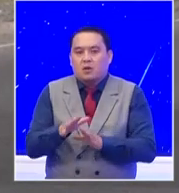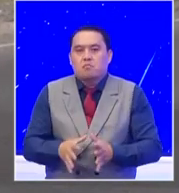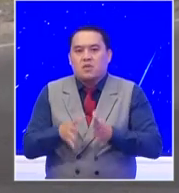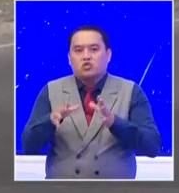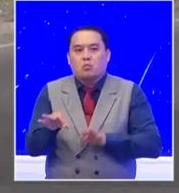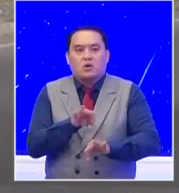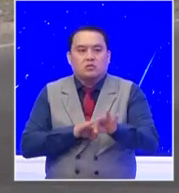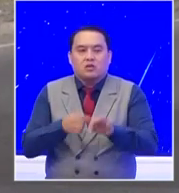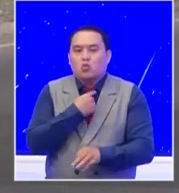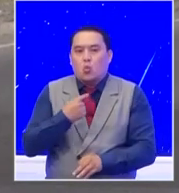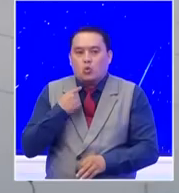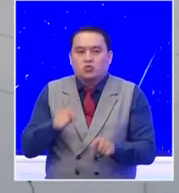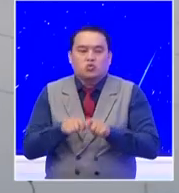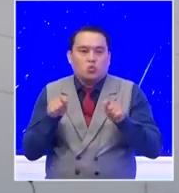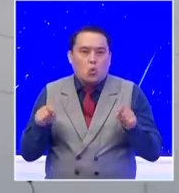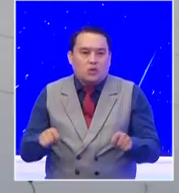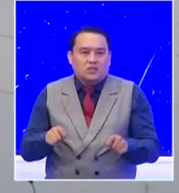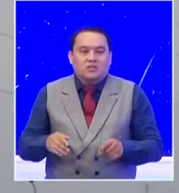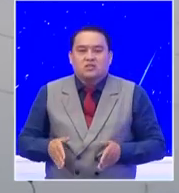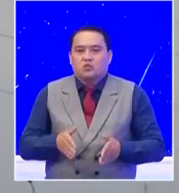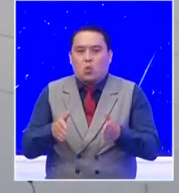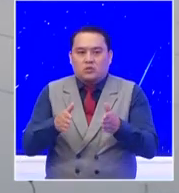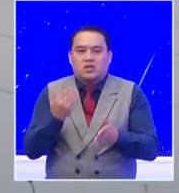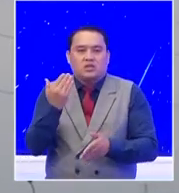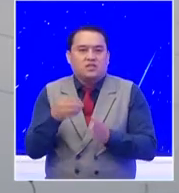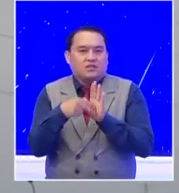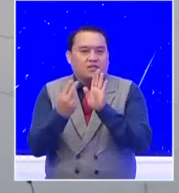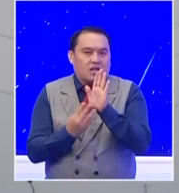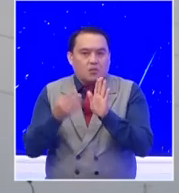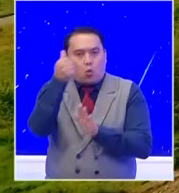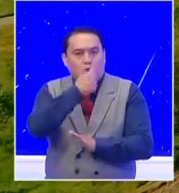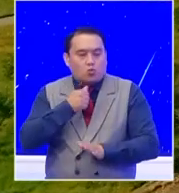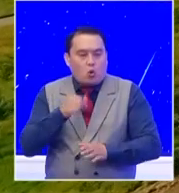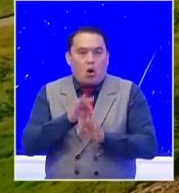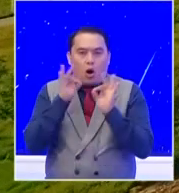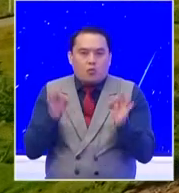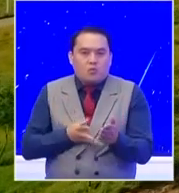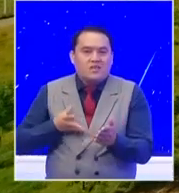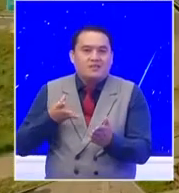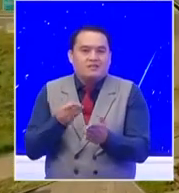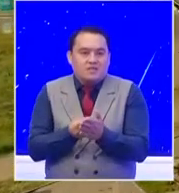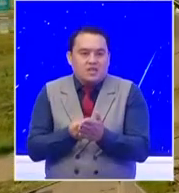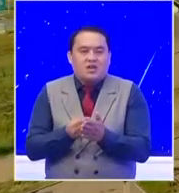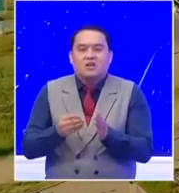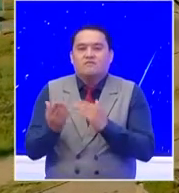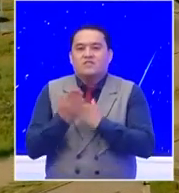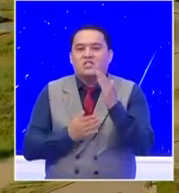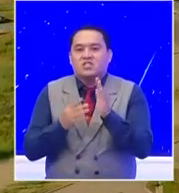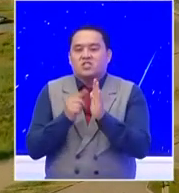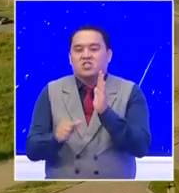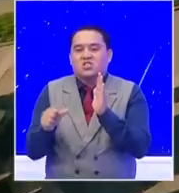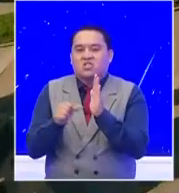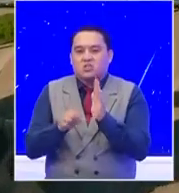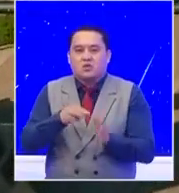масштабных проектов в областном центре создана индустриальная зона. В 2019 году объем инвестиций составил свыше